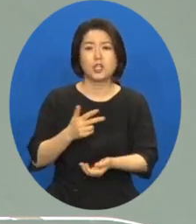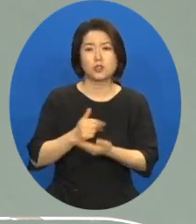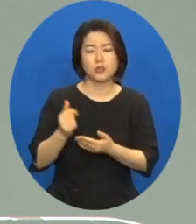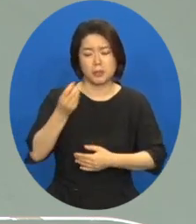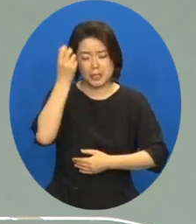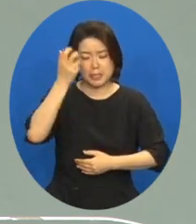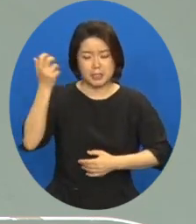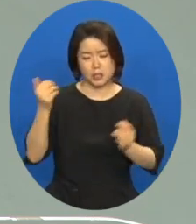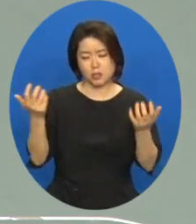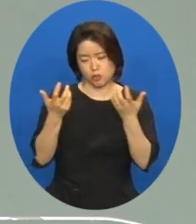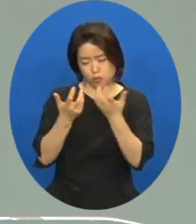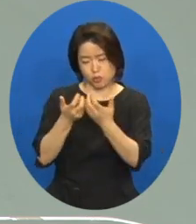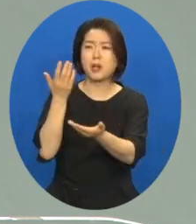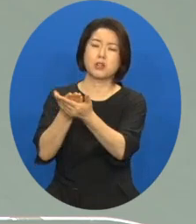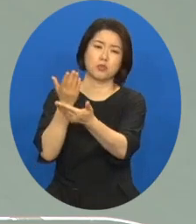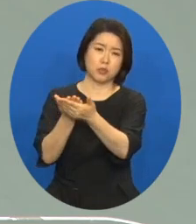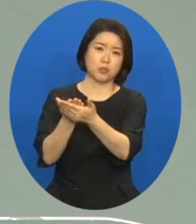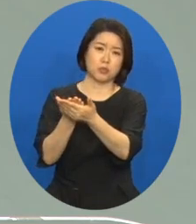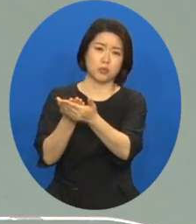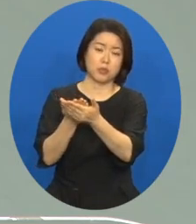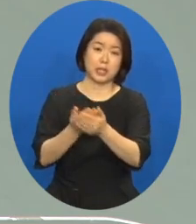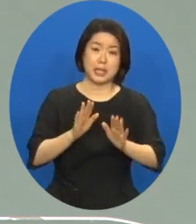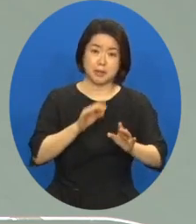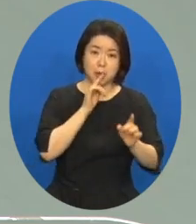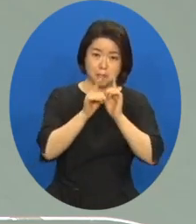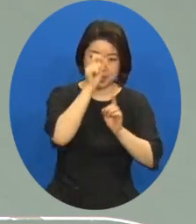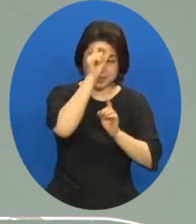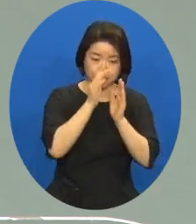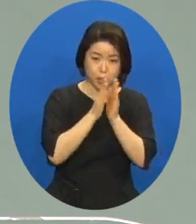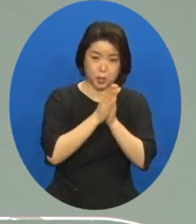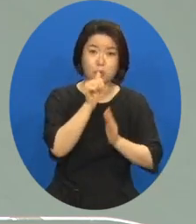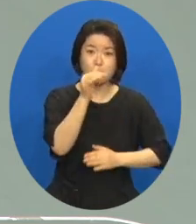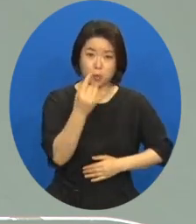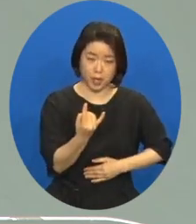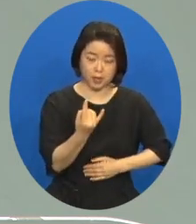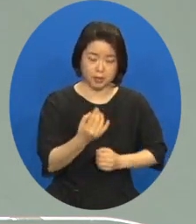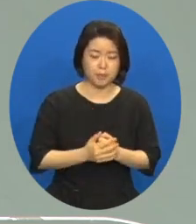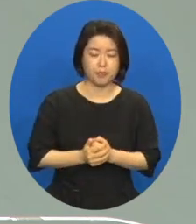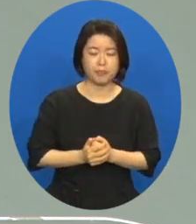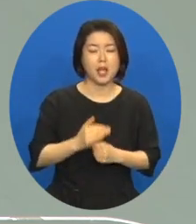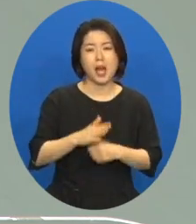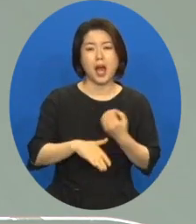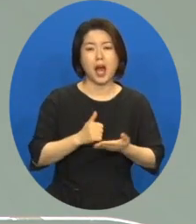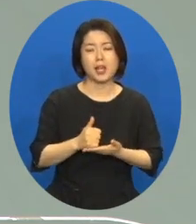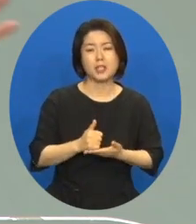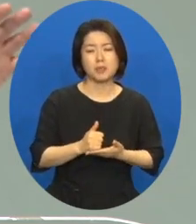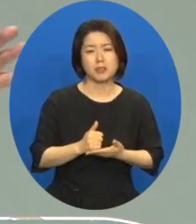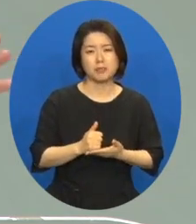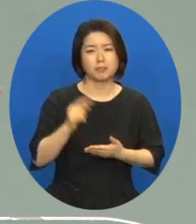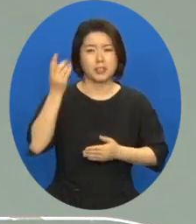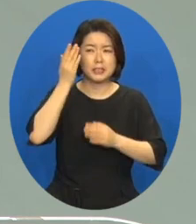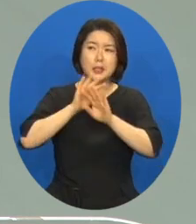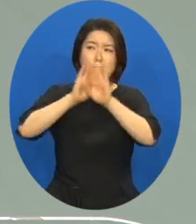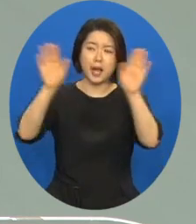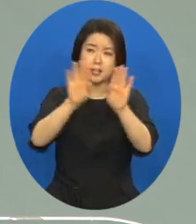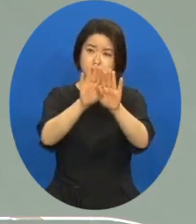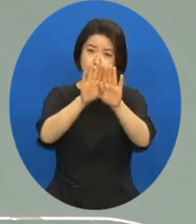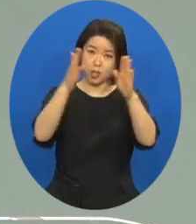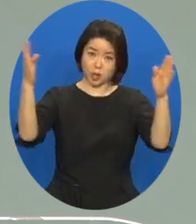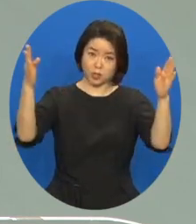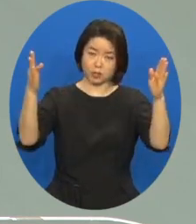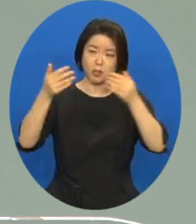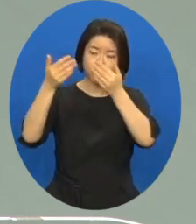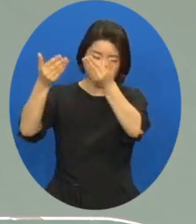충만함을 주옵소서. 이번 말씀 기도회 때 하나님께서 저는 그 하늘의 문을 여실